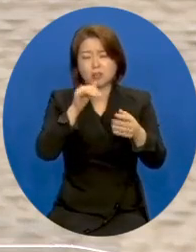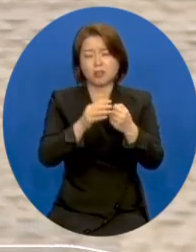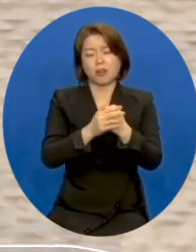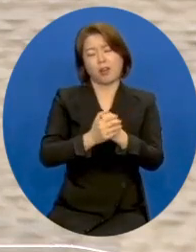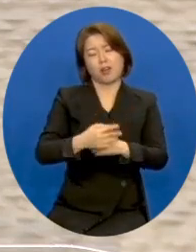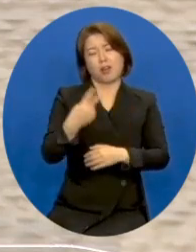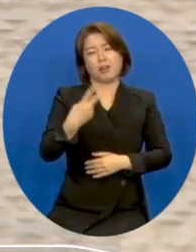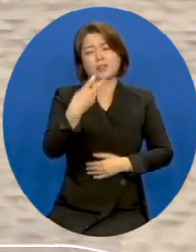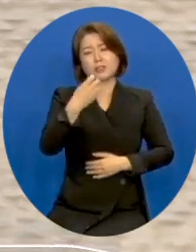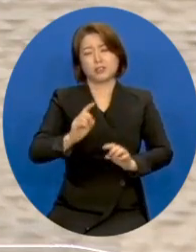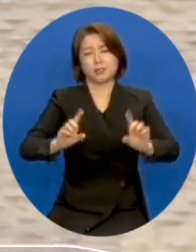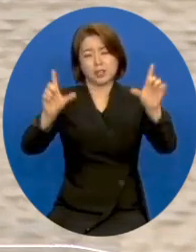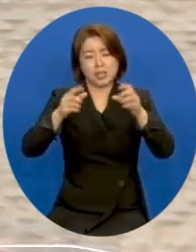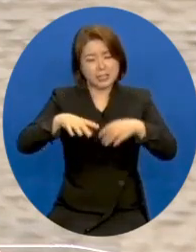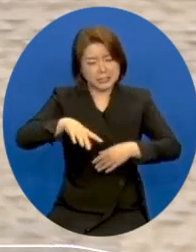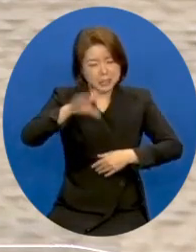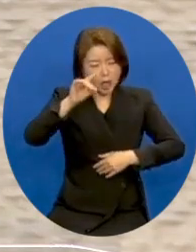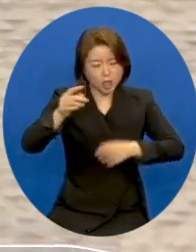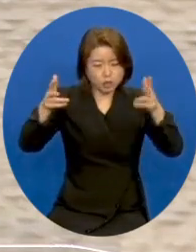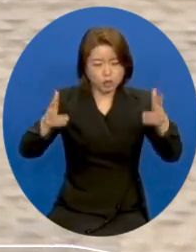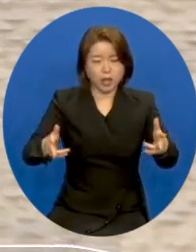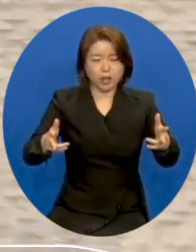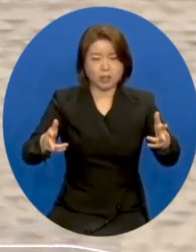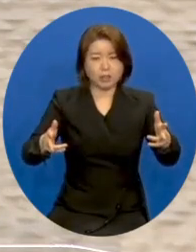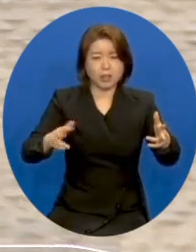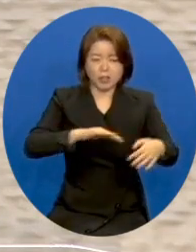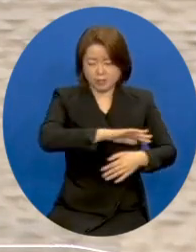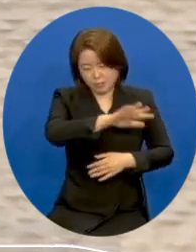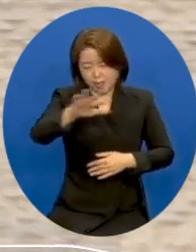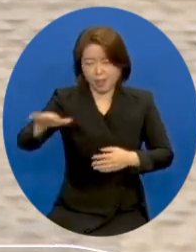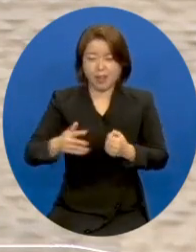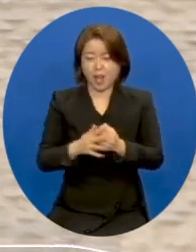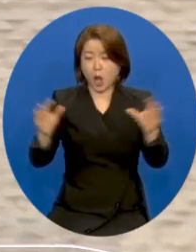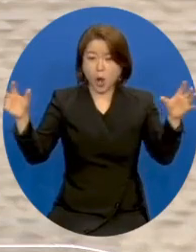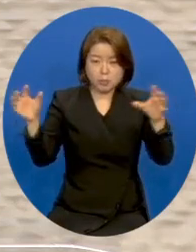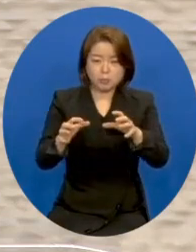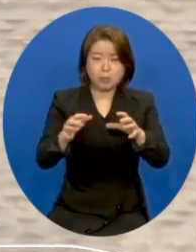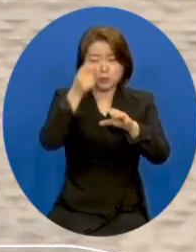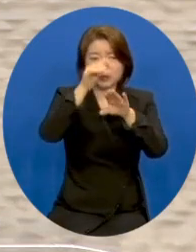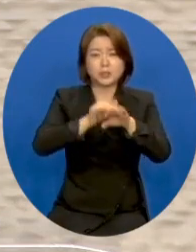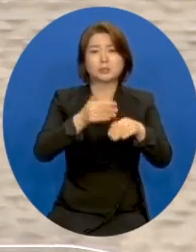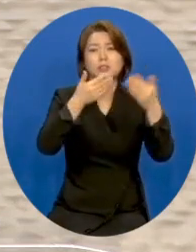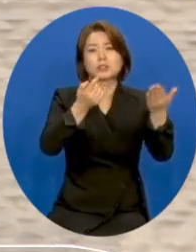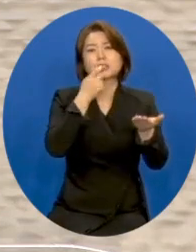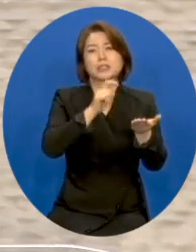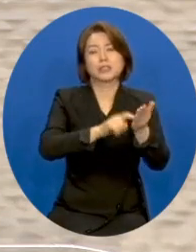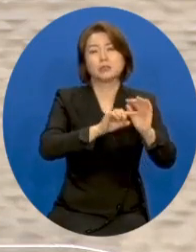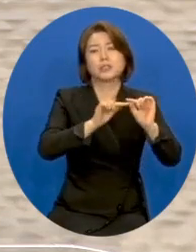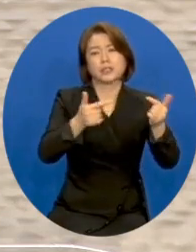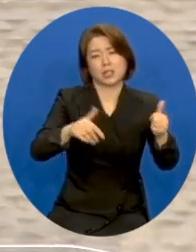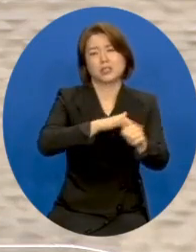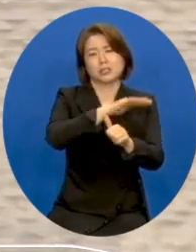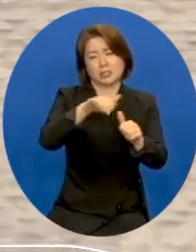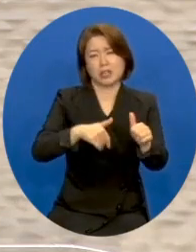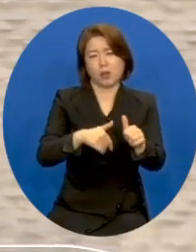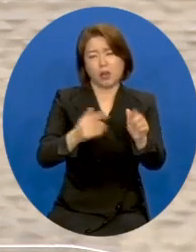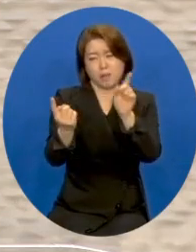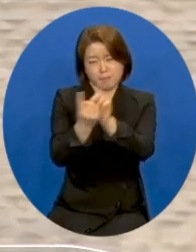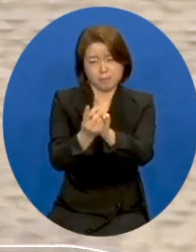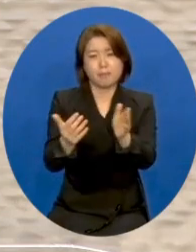2021년 새해 첫 주간 다 사실 모여서 예배하기가 쉽지 않은 그런 상황에